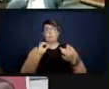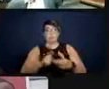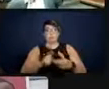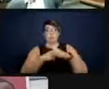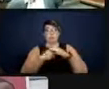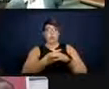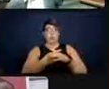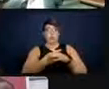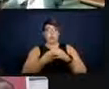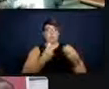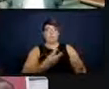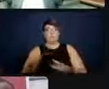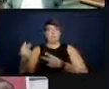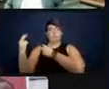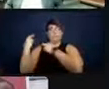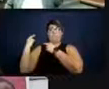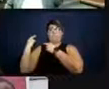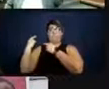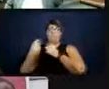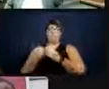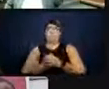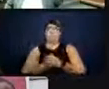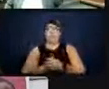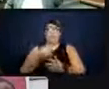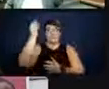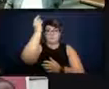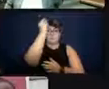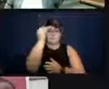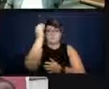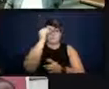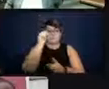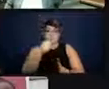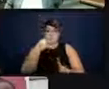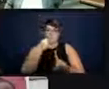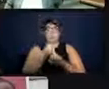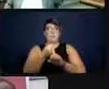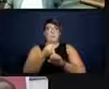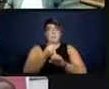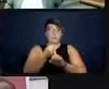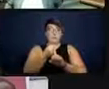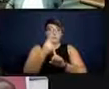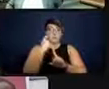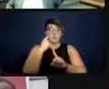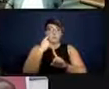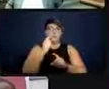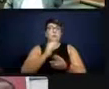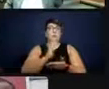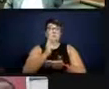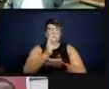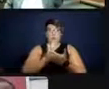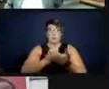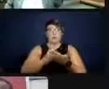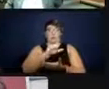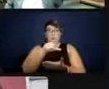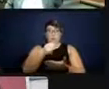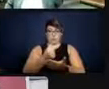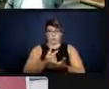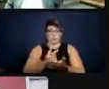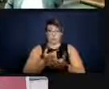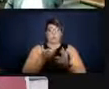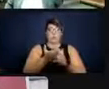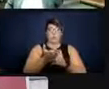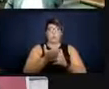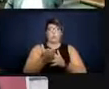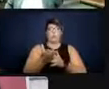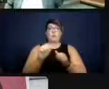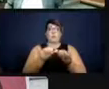من المهم جدا أن نبدأ بطريقة عكسية في هذه السنة لنرى الأثر الذي قمنا بإحداثه في